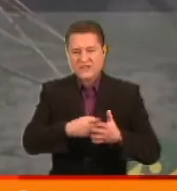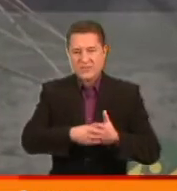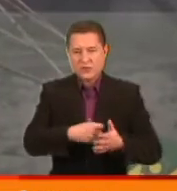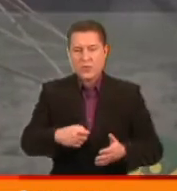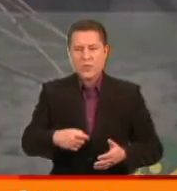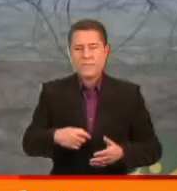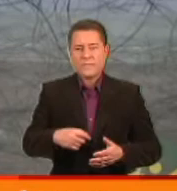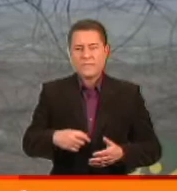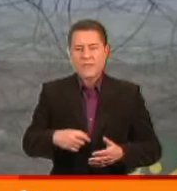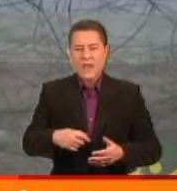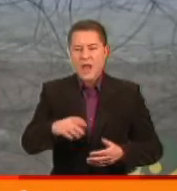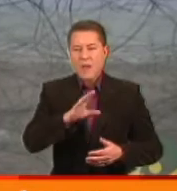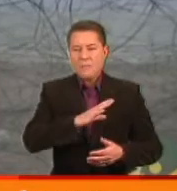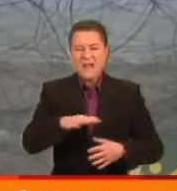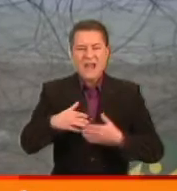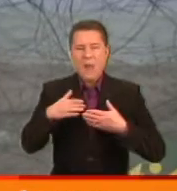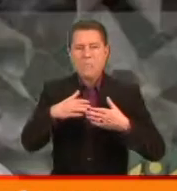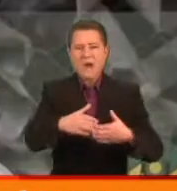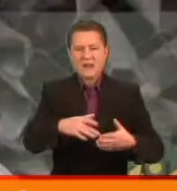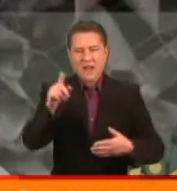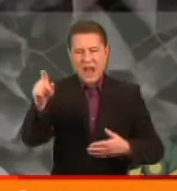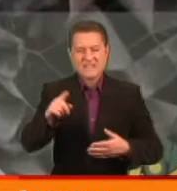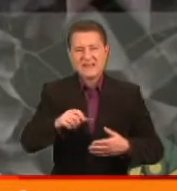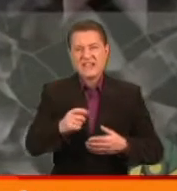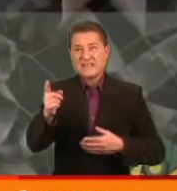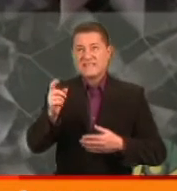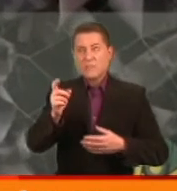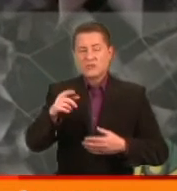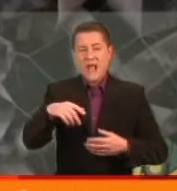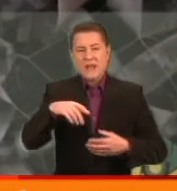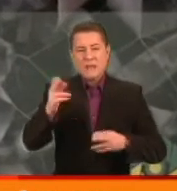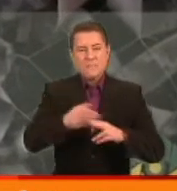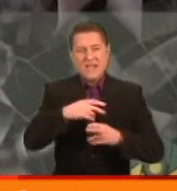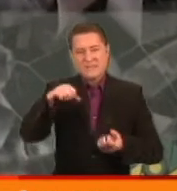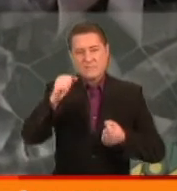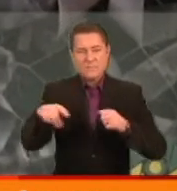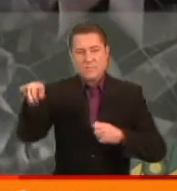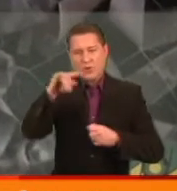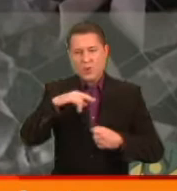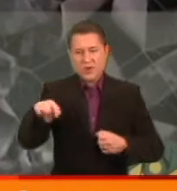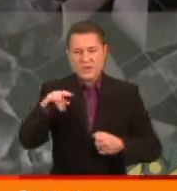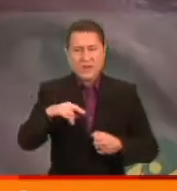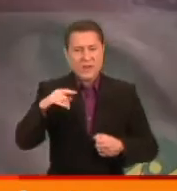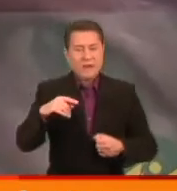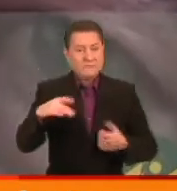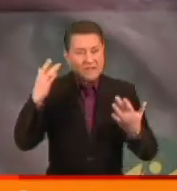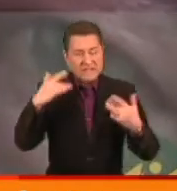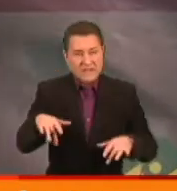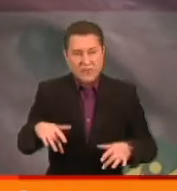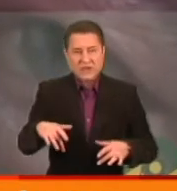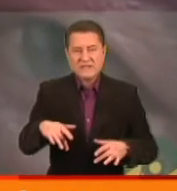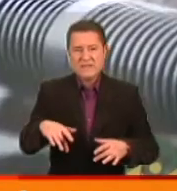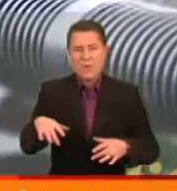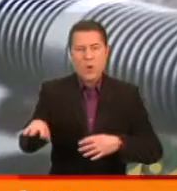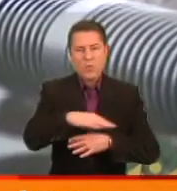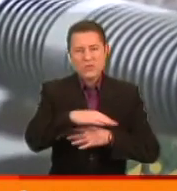Приганяли баркаси, і з баркасів запускали безпілотник. Противник змінив тактику, ні з того, ні з сього ударив одразу ж зі